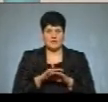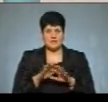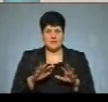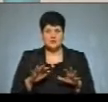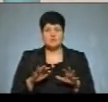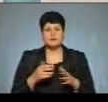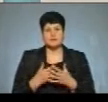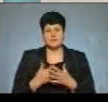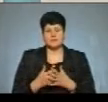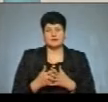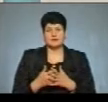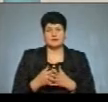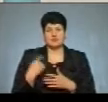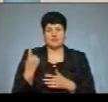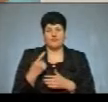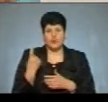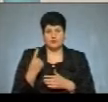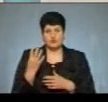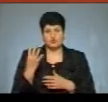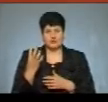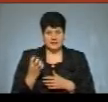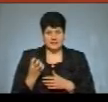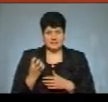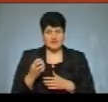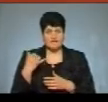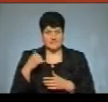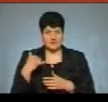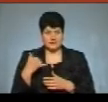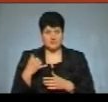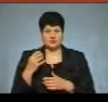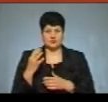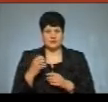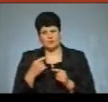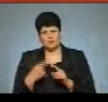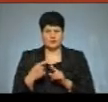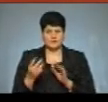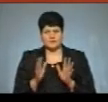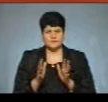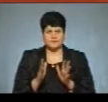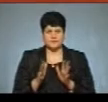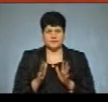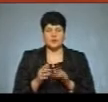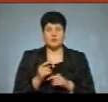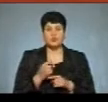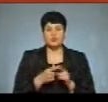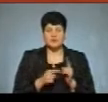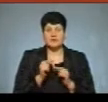Якщо по області 400 викликів, там 400 плюс-мінус, то половина з них пропадає на місто. По місту,